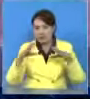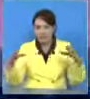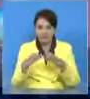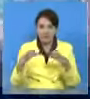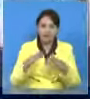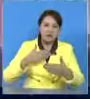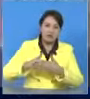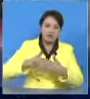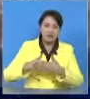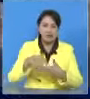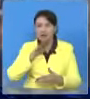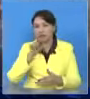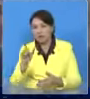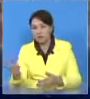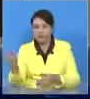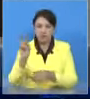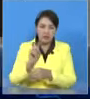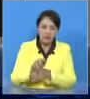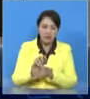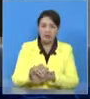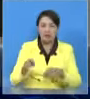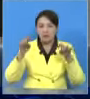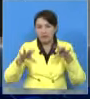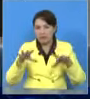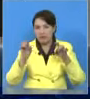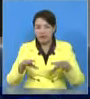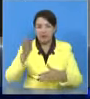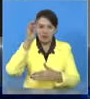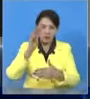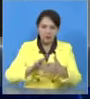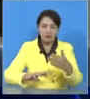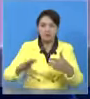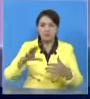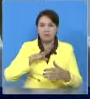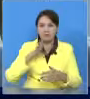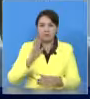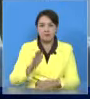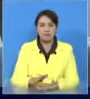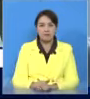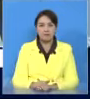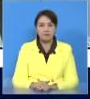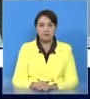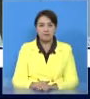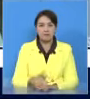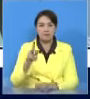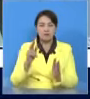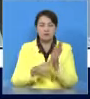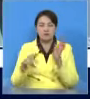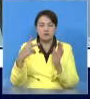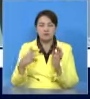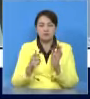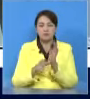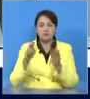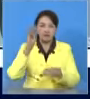да белсенді. Көпшілік бас қосатын жиындар ұйымдастырған үшін айыппұл арқалағандар көп. 871